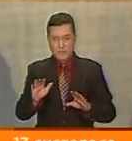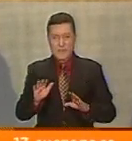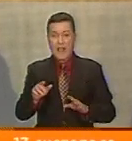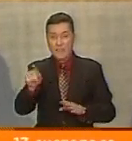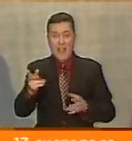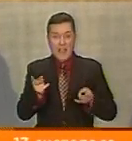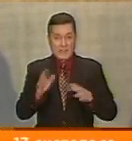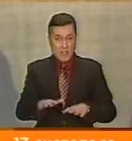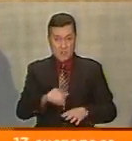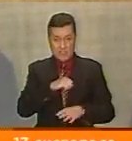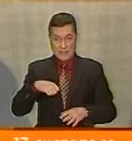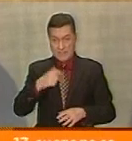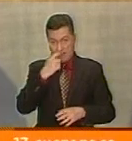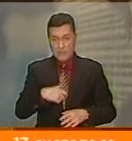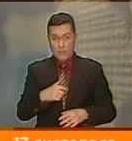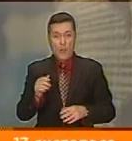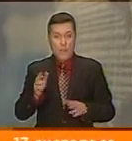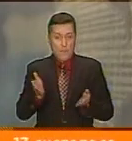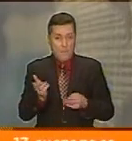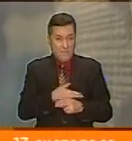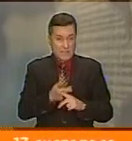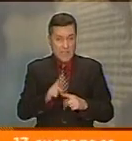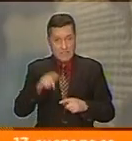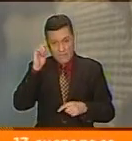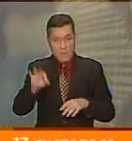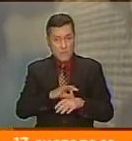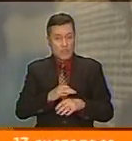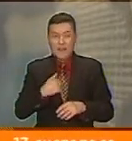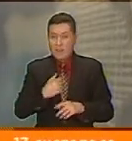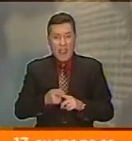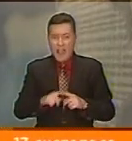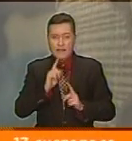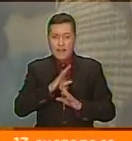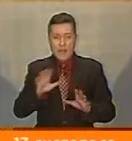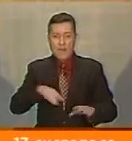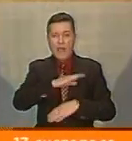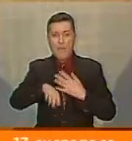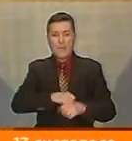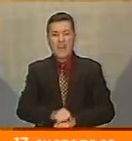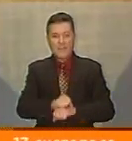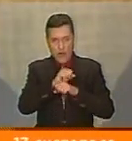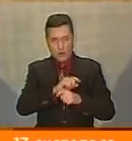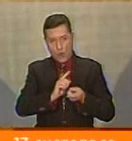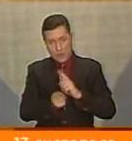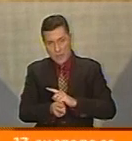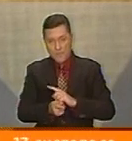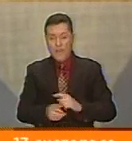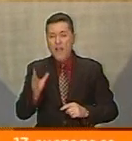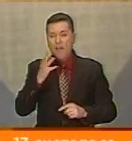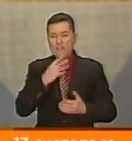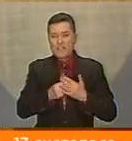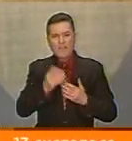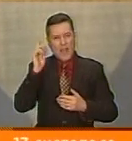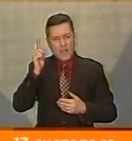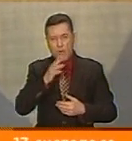просто без этого мужа поэтому для меня Это не было переворотом в сво время мы делали какието